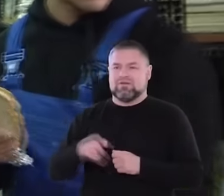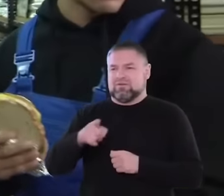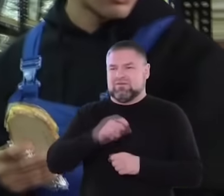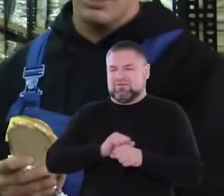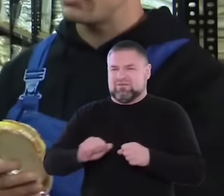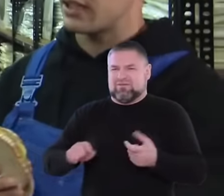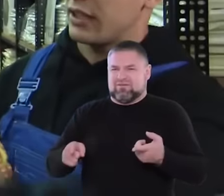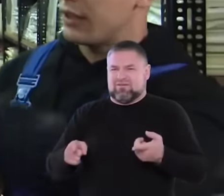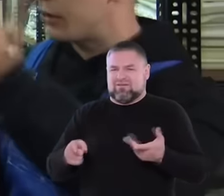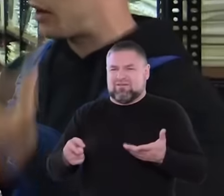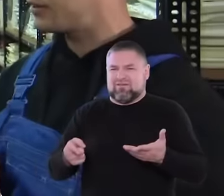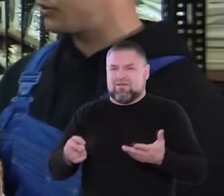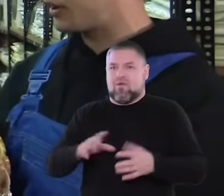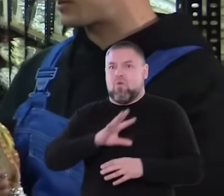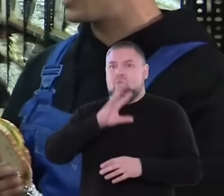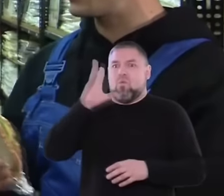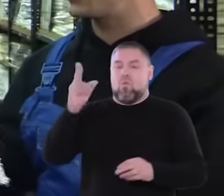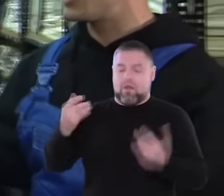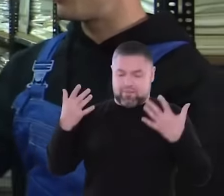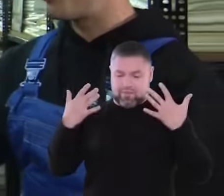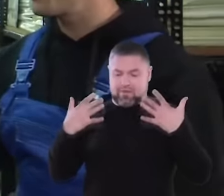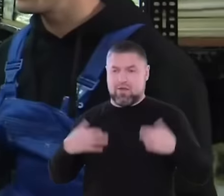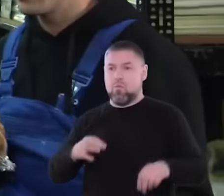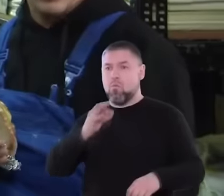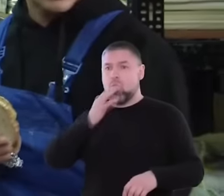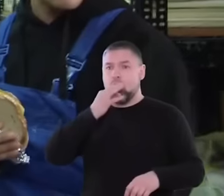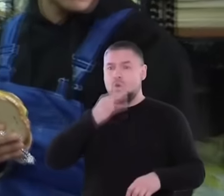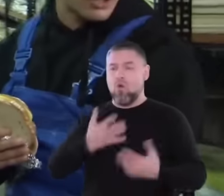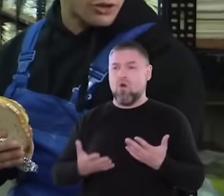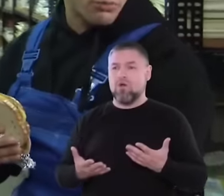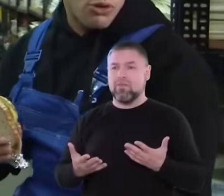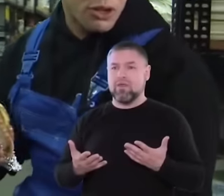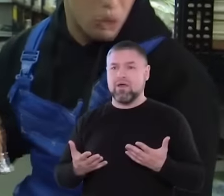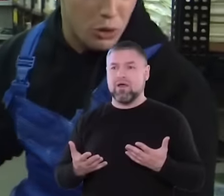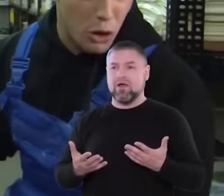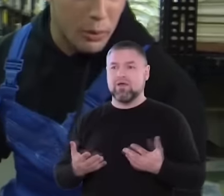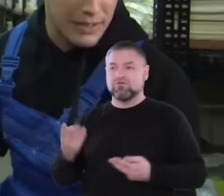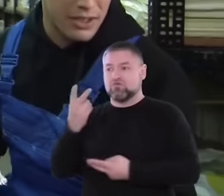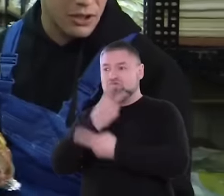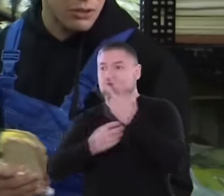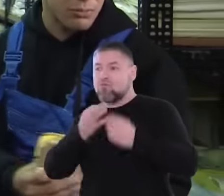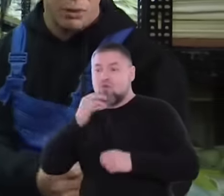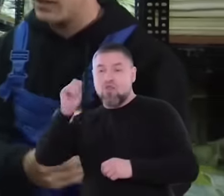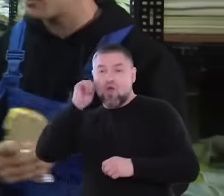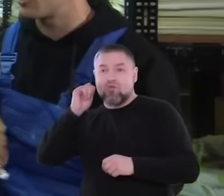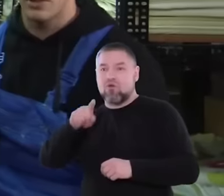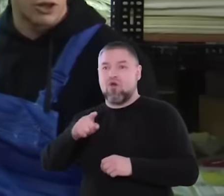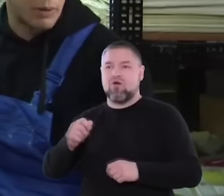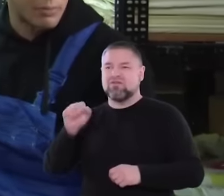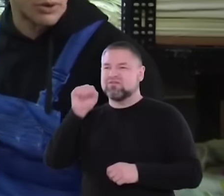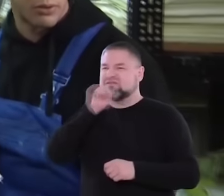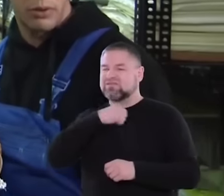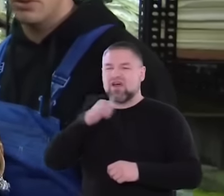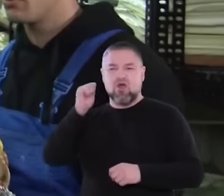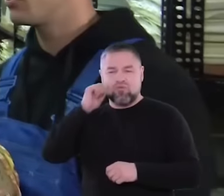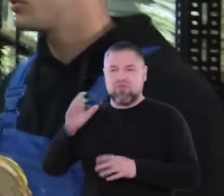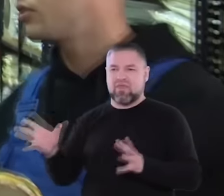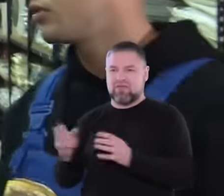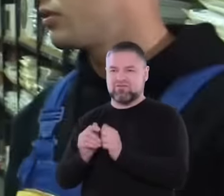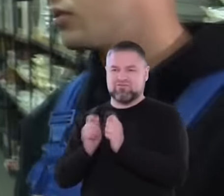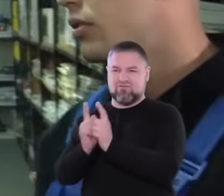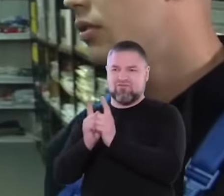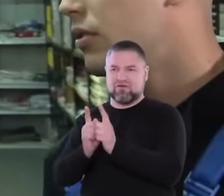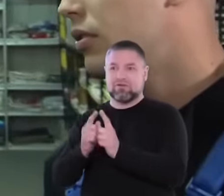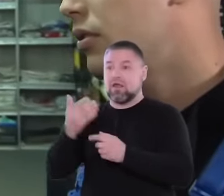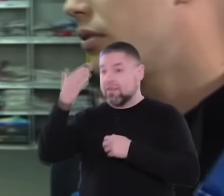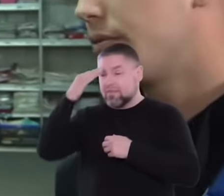zboczek jest, no. Niby taki ładny, ogarnięty, młody. Zamiast jakieś młode dupcie obracać, to prowadza się z tą starą babcią. Posłuchaj, nie znasz